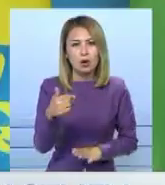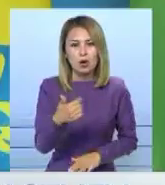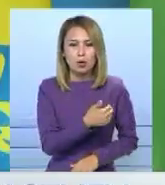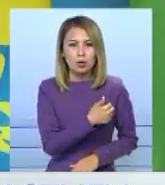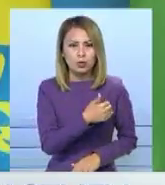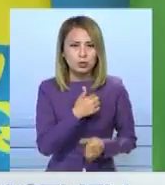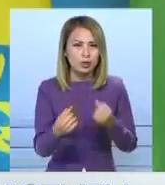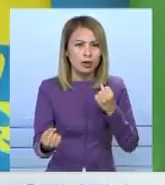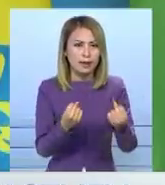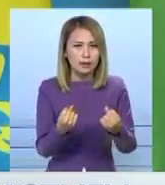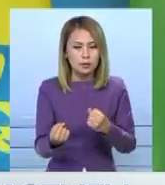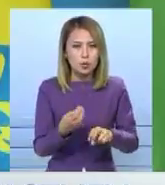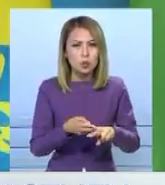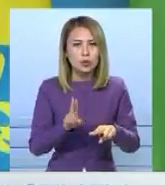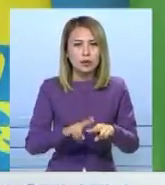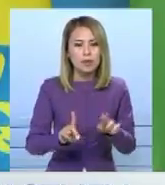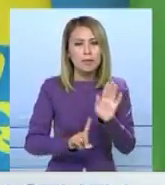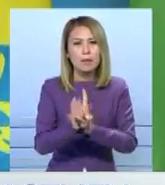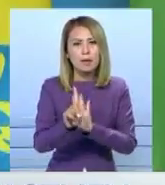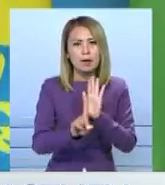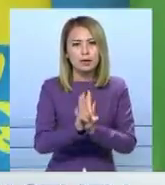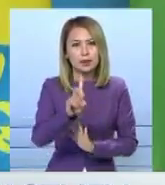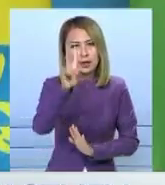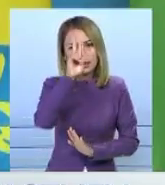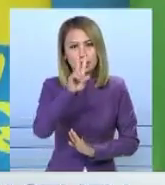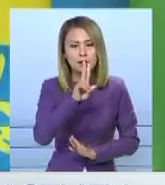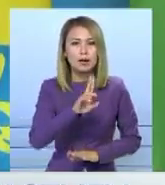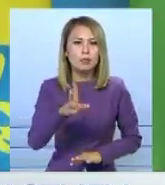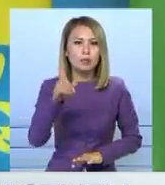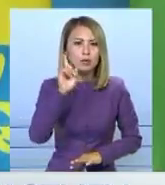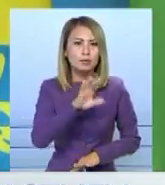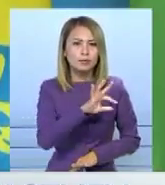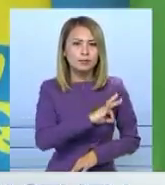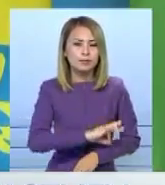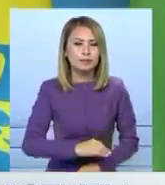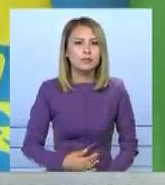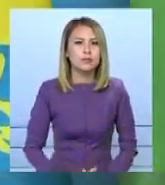Біздің ойымызша бұл бастама екі аймаққа да пайдасын тигізеді.